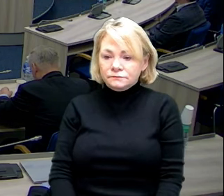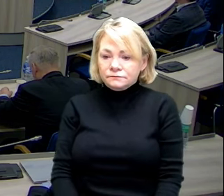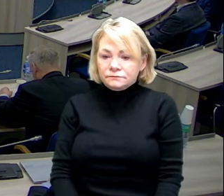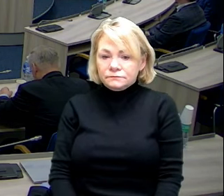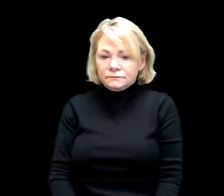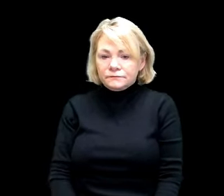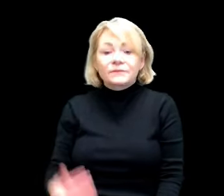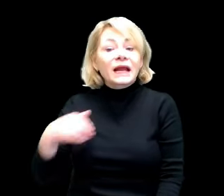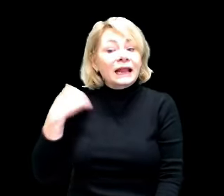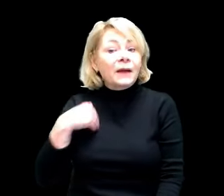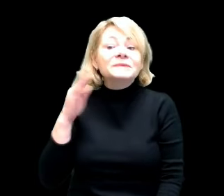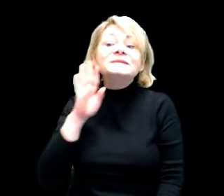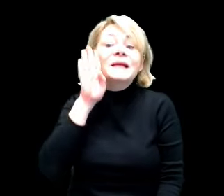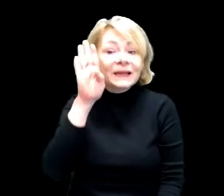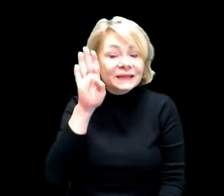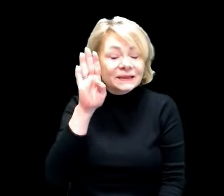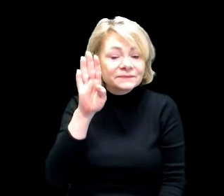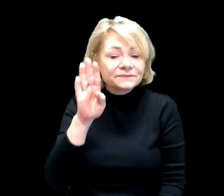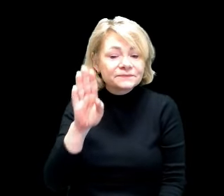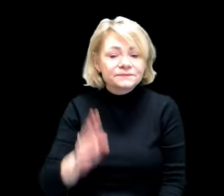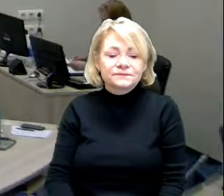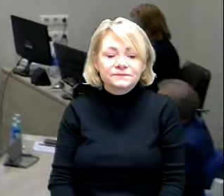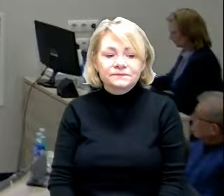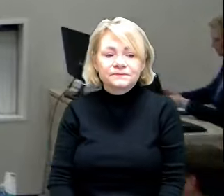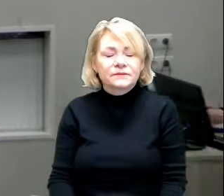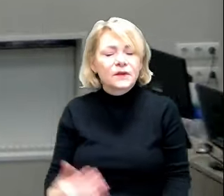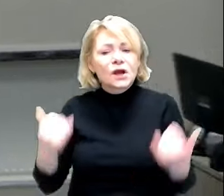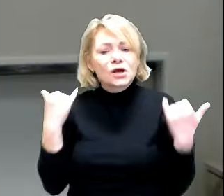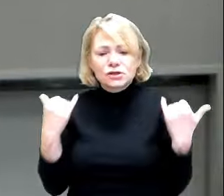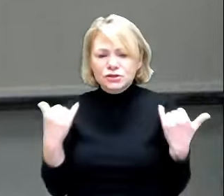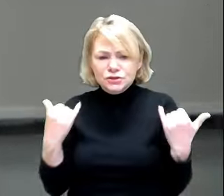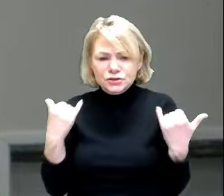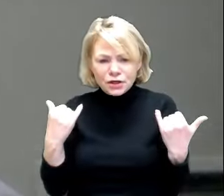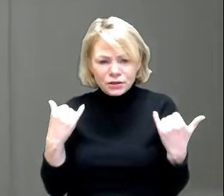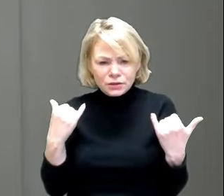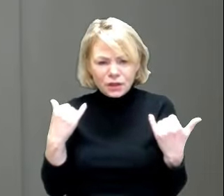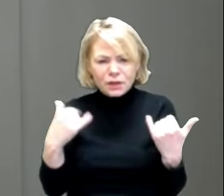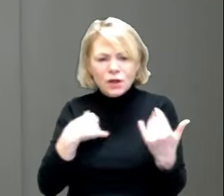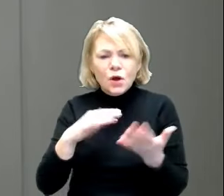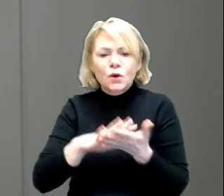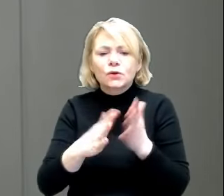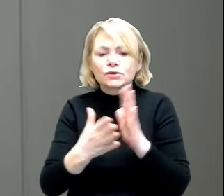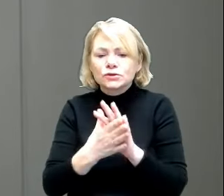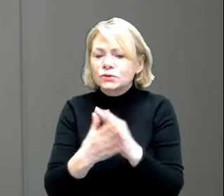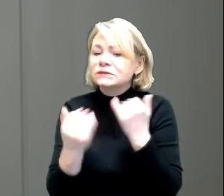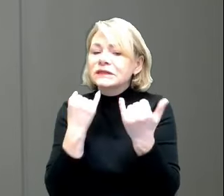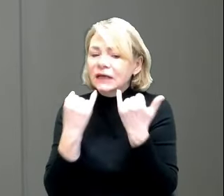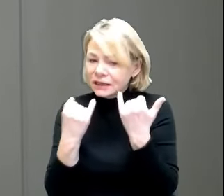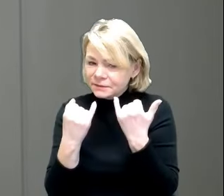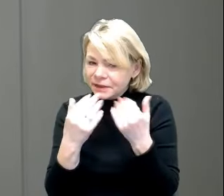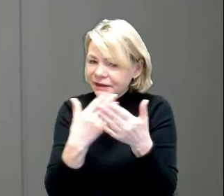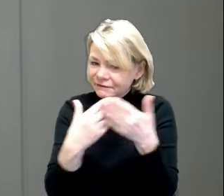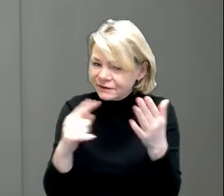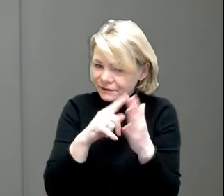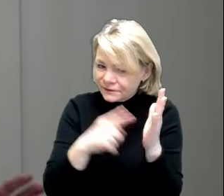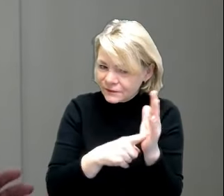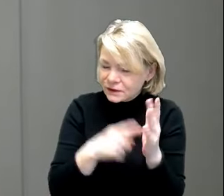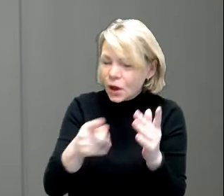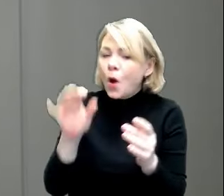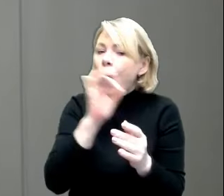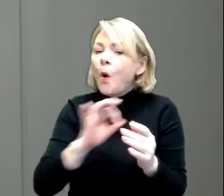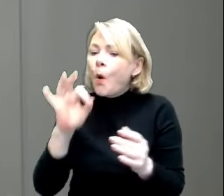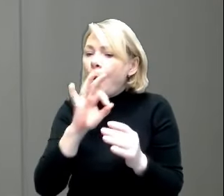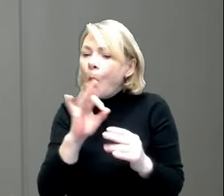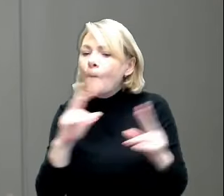labą rytą šiandien ruošiausi kalbėti devintu klausimu tai yra apie pilies